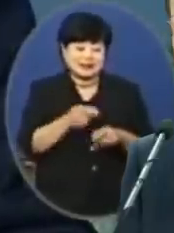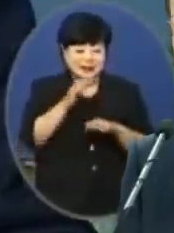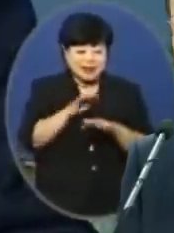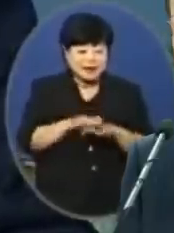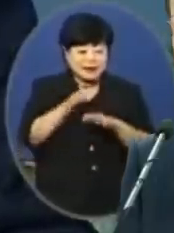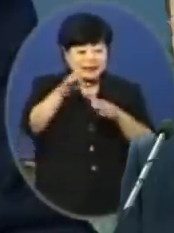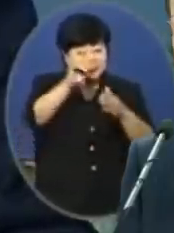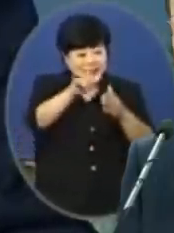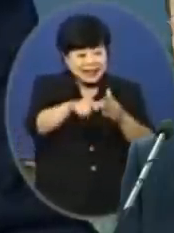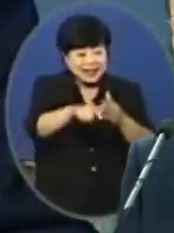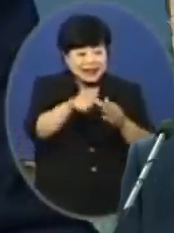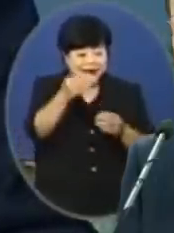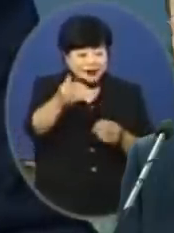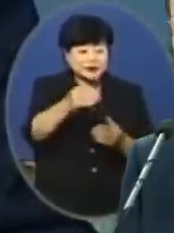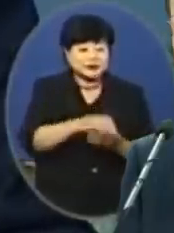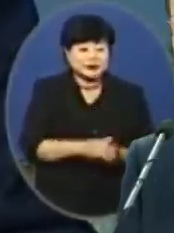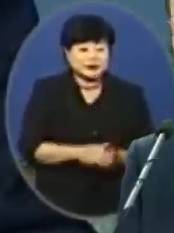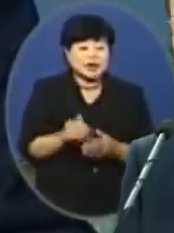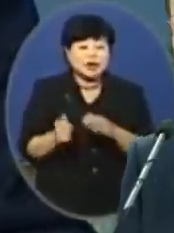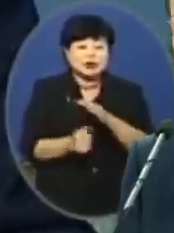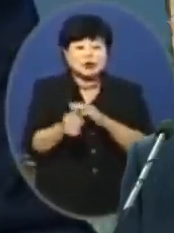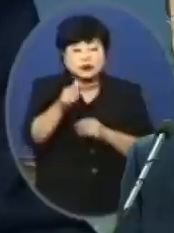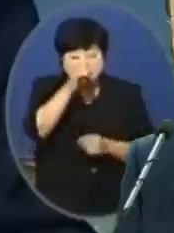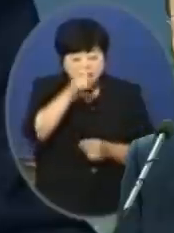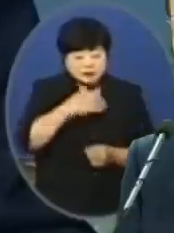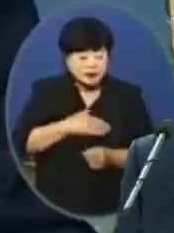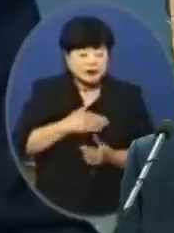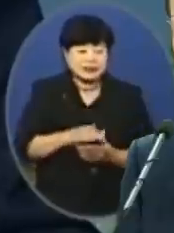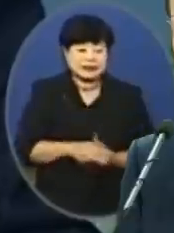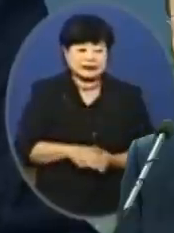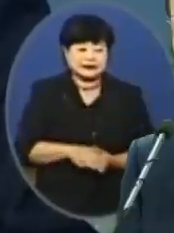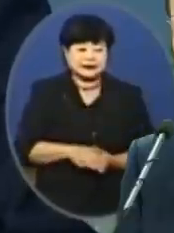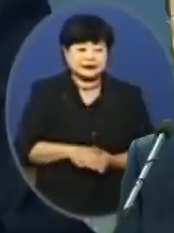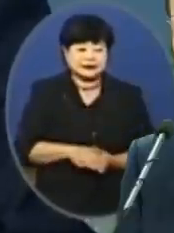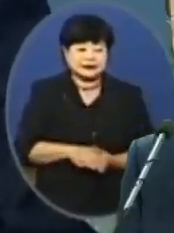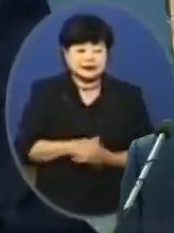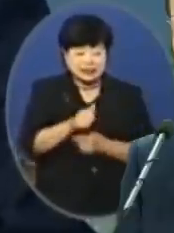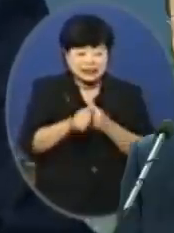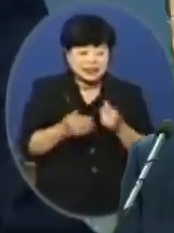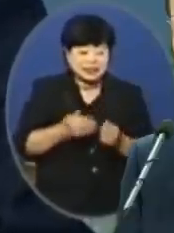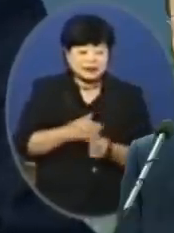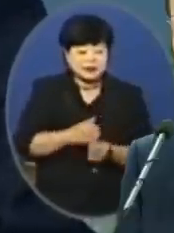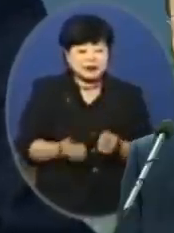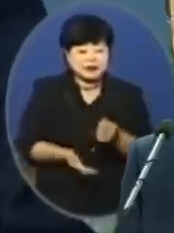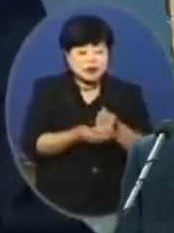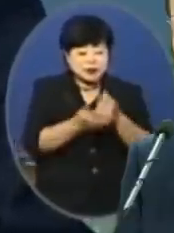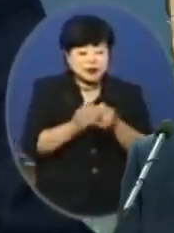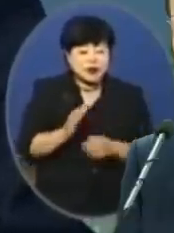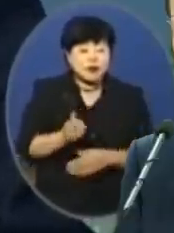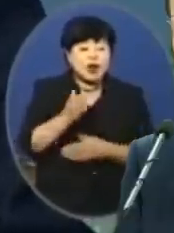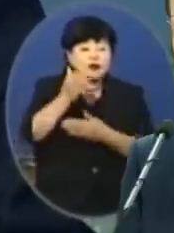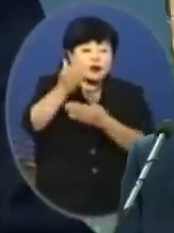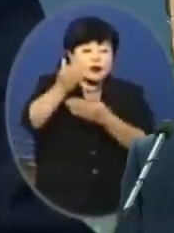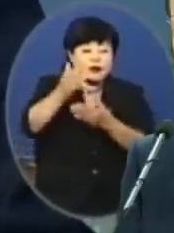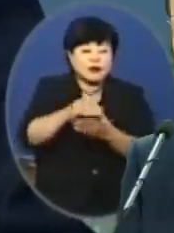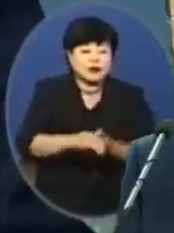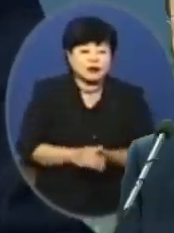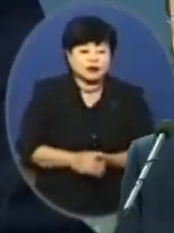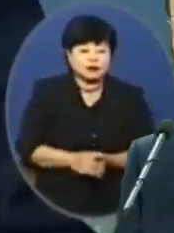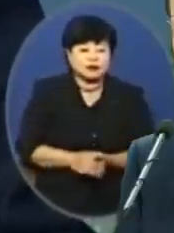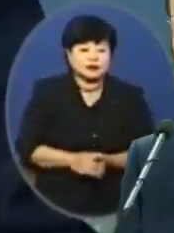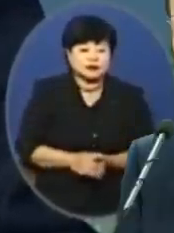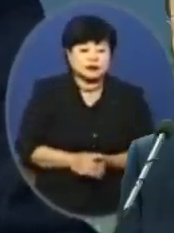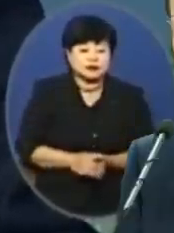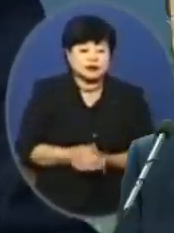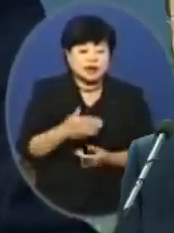예배드리러 왔을 때 여러분 소원이 있을 것 아닙니까? 물론 하나님 섬기고 하나님께 영광 돌리고